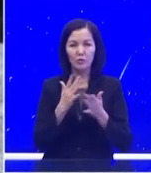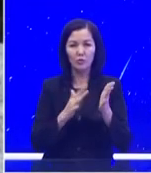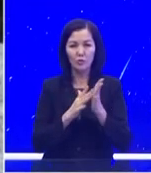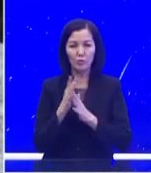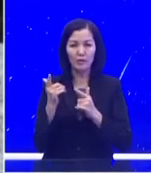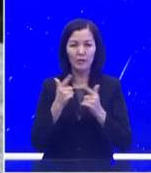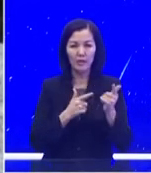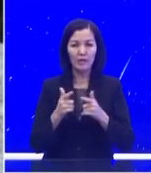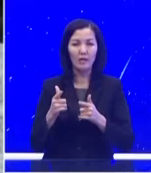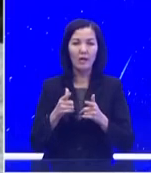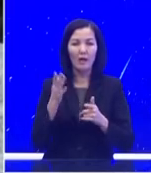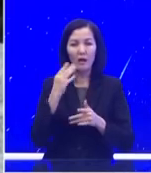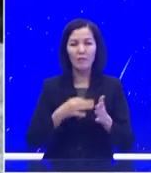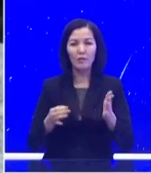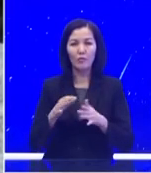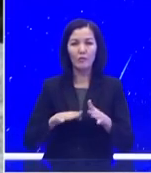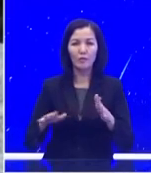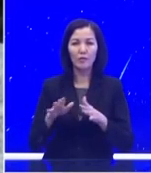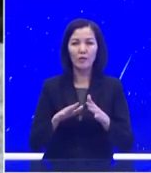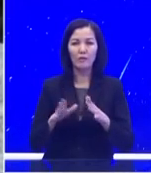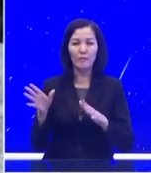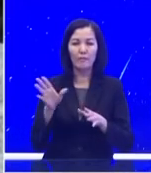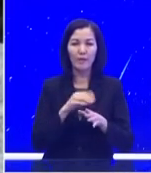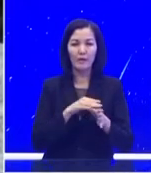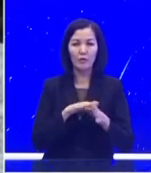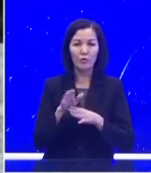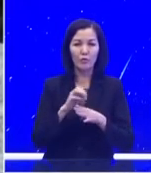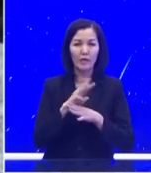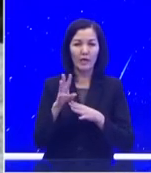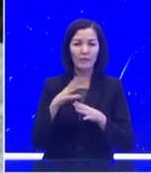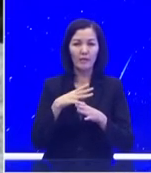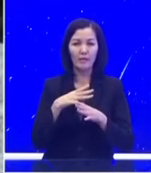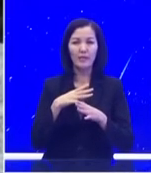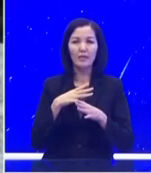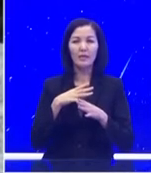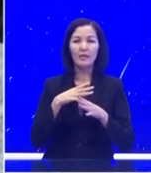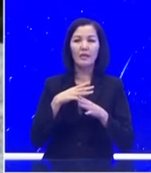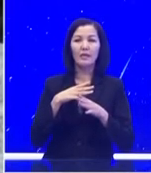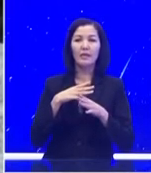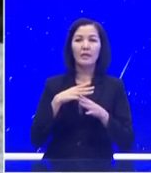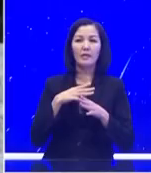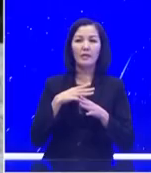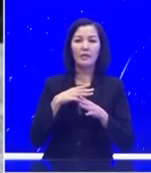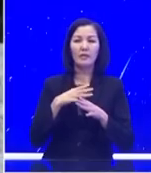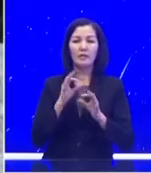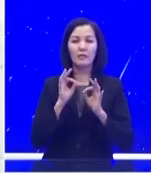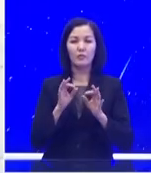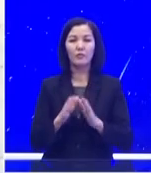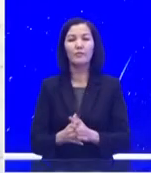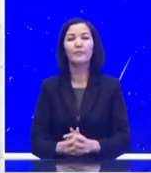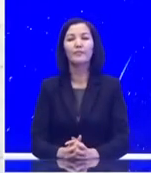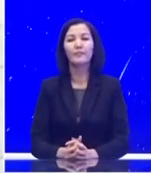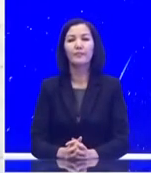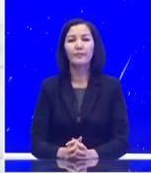Ағымдағы жылы облыс бойынша аудандар жемшөппен толығымен қамтылды. Мал қыстату науқаны ойдағыдай жүріп жатыр.